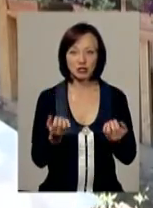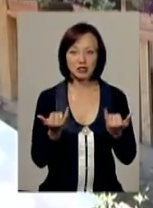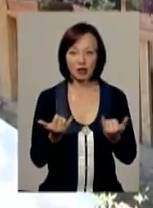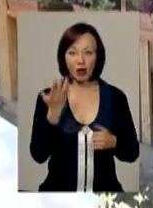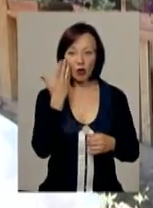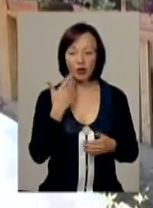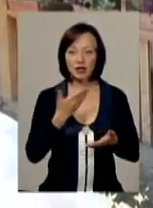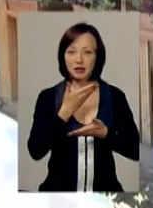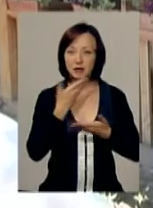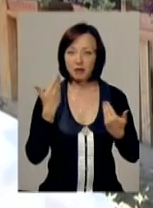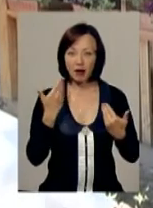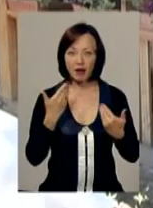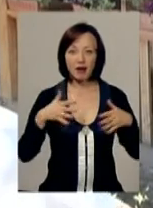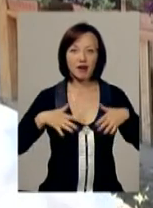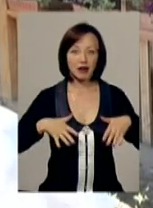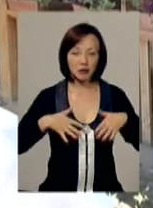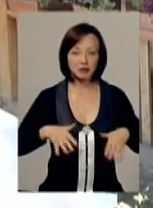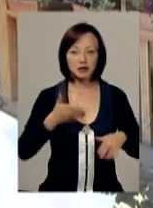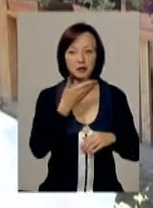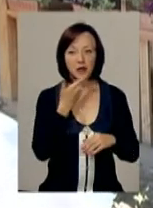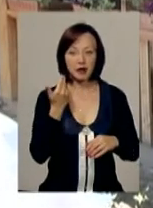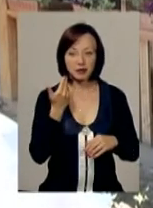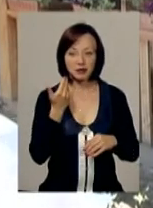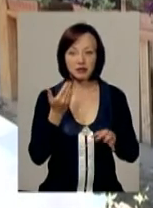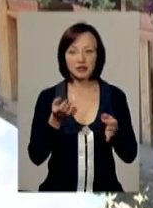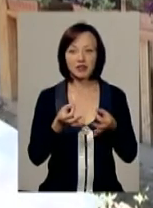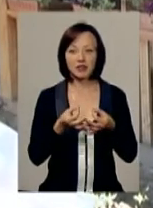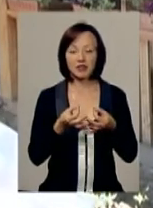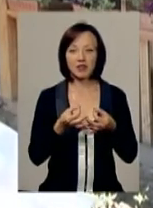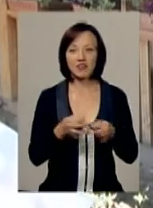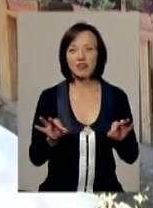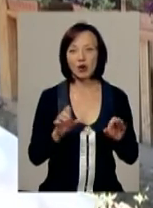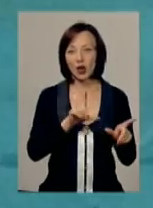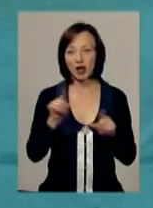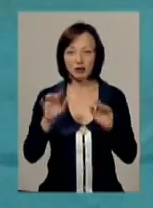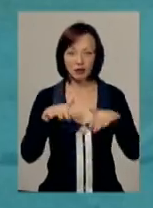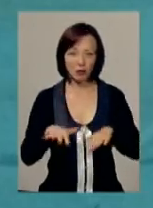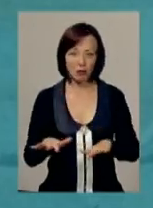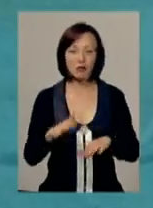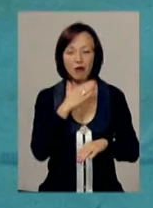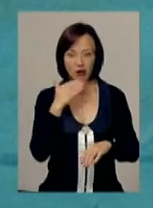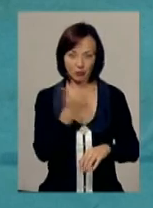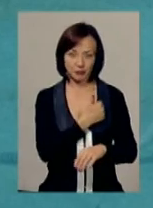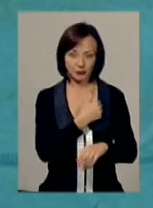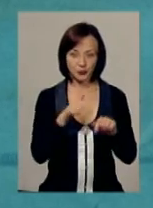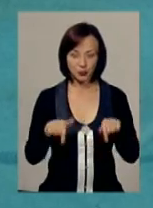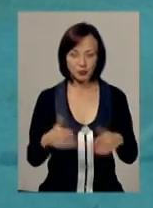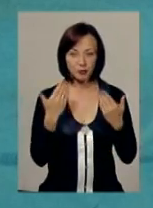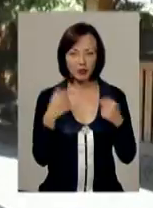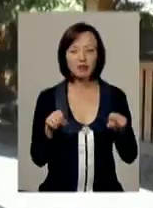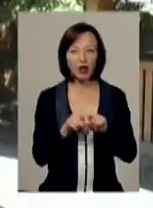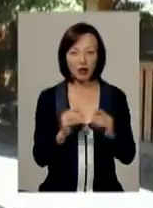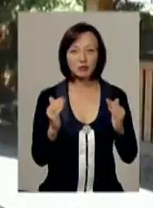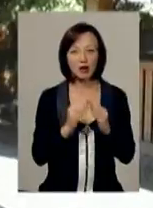коли вже немає Крима, коли вже немає такої змоги людям їхати на море, то дуже багато. І таких садиб, як ця, на